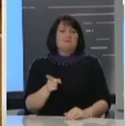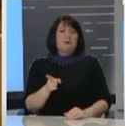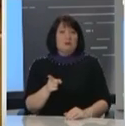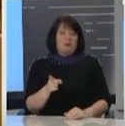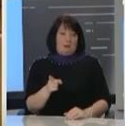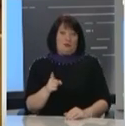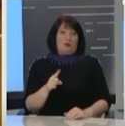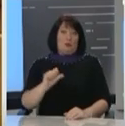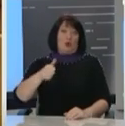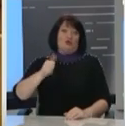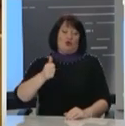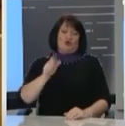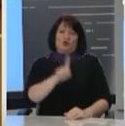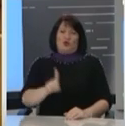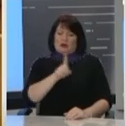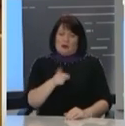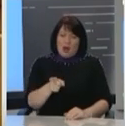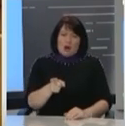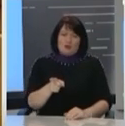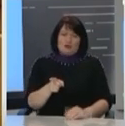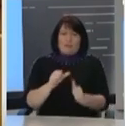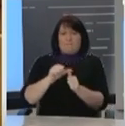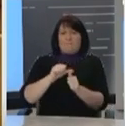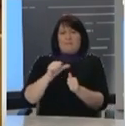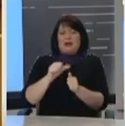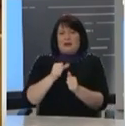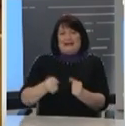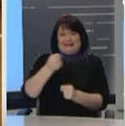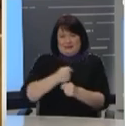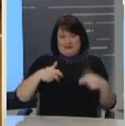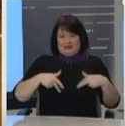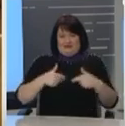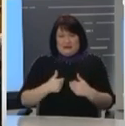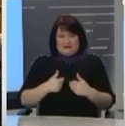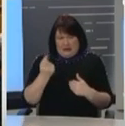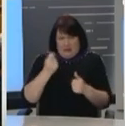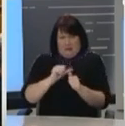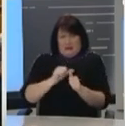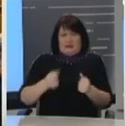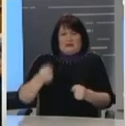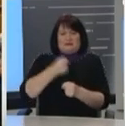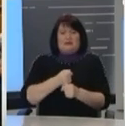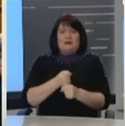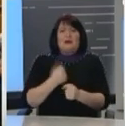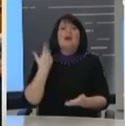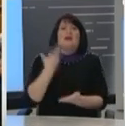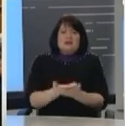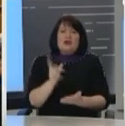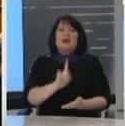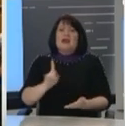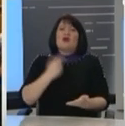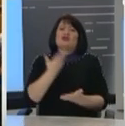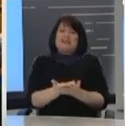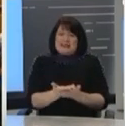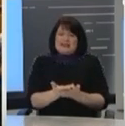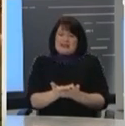πρωτιά, που λίγους μόνο μήνες από την ανάληψη της ηγεσίας ζήτησε εκλογές στις αρχές του